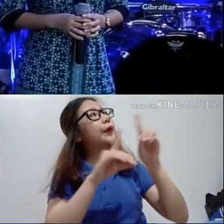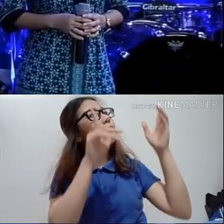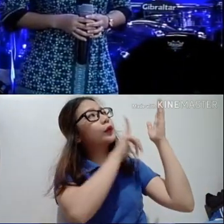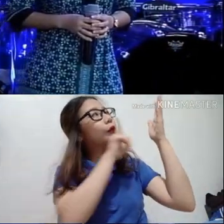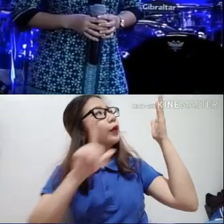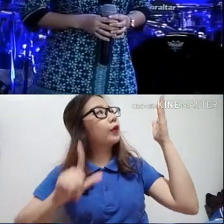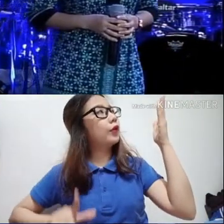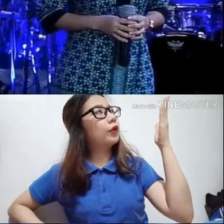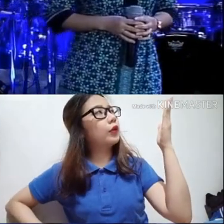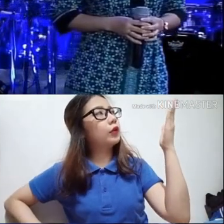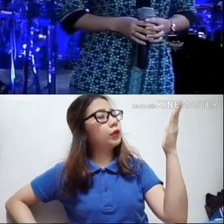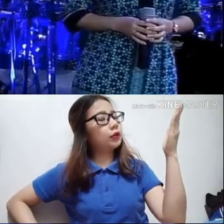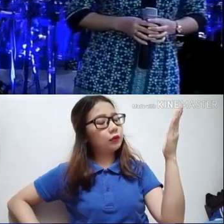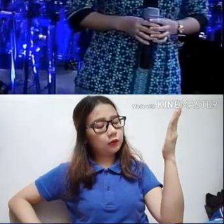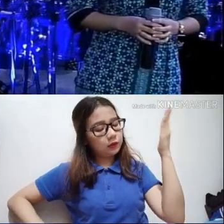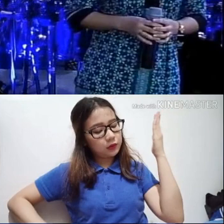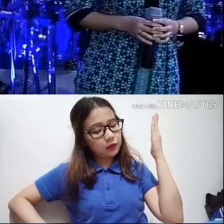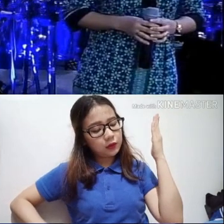Lord. We will declare.